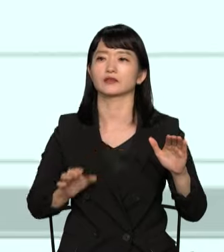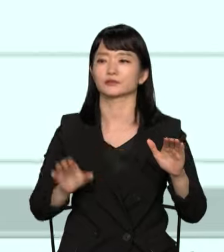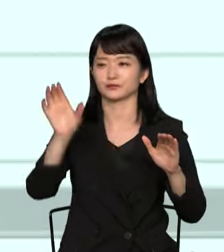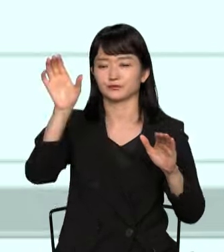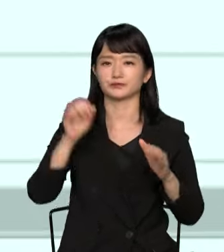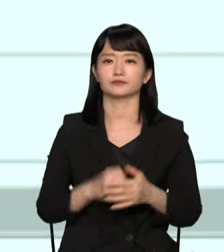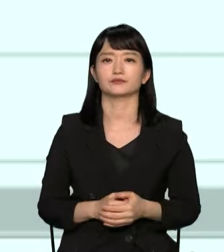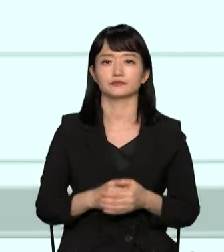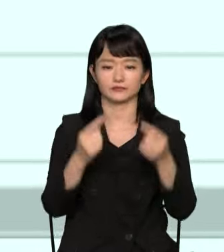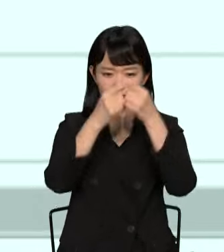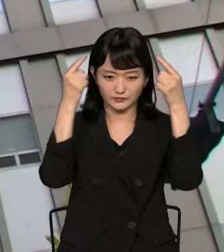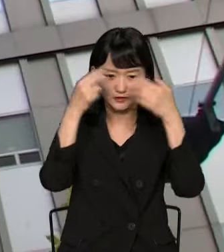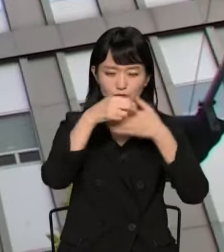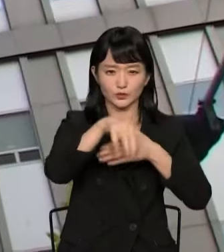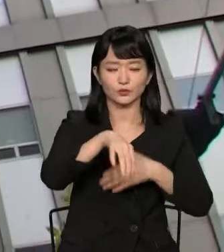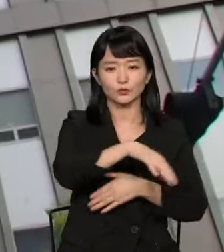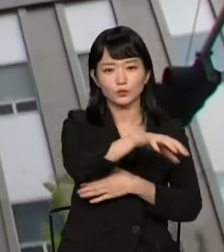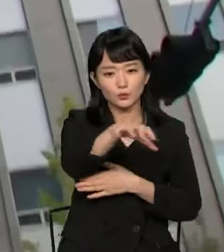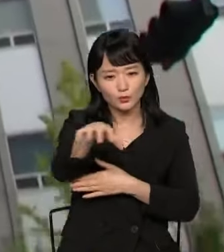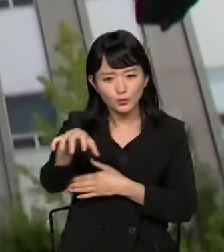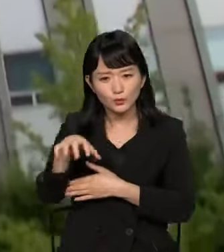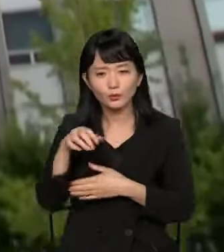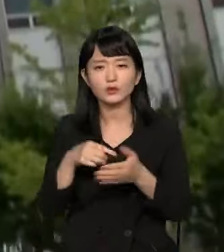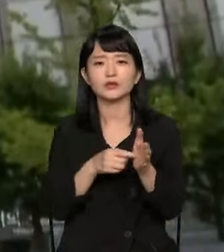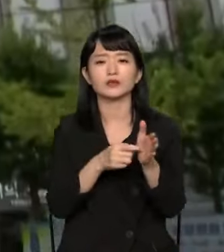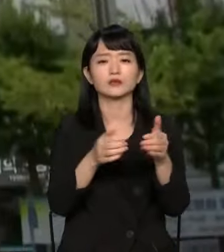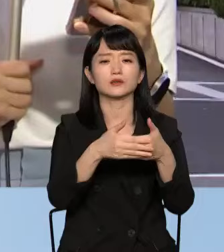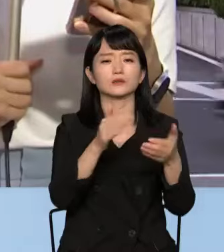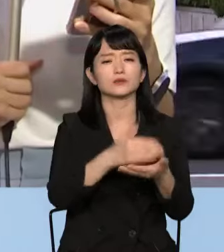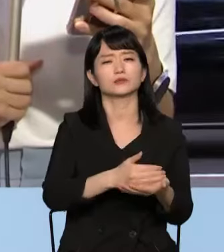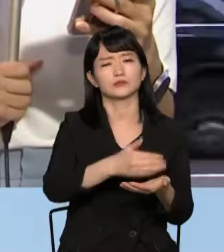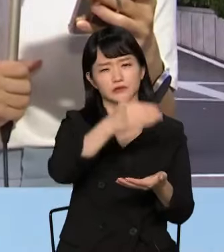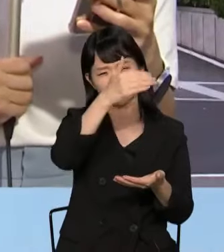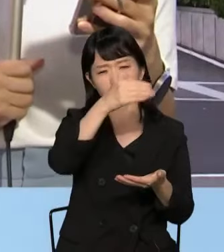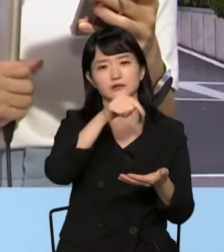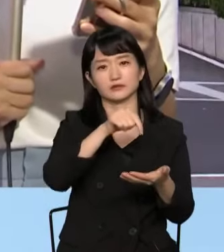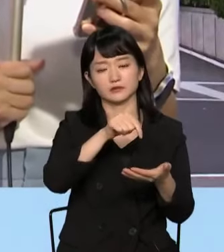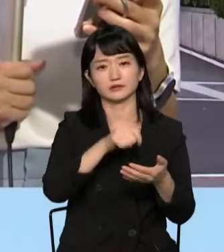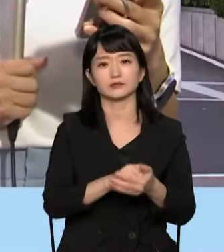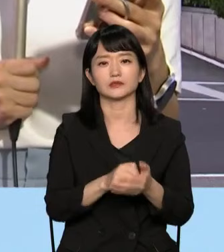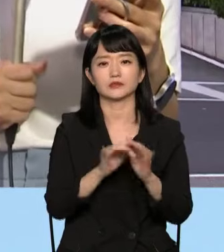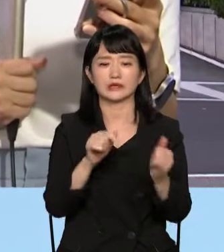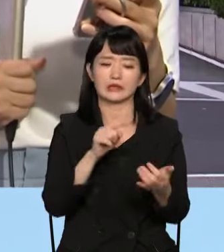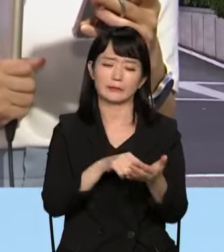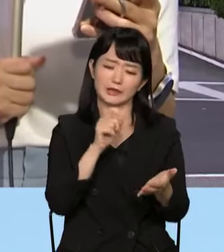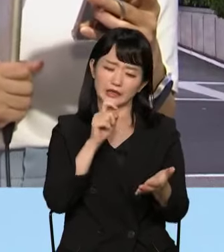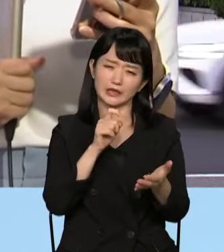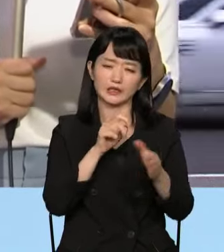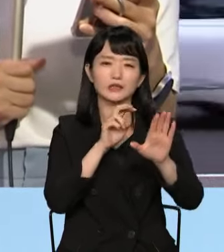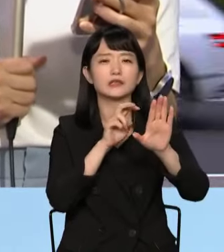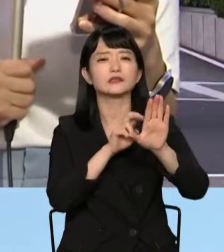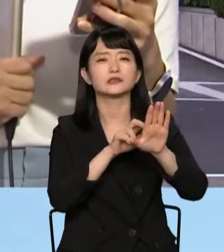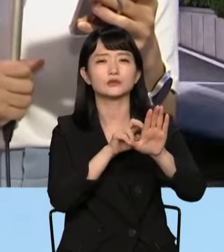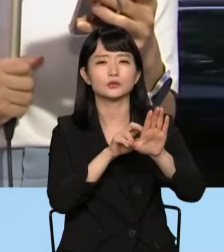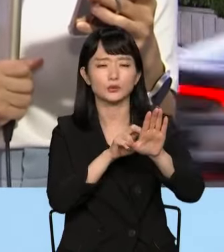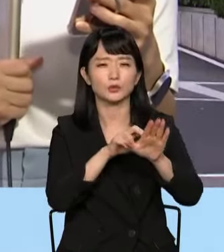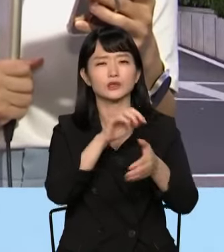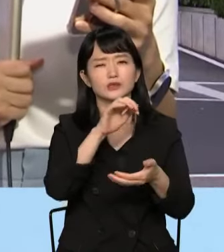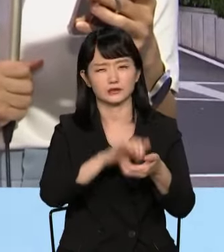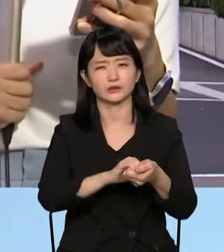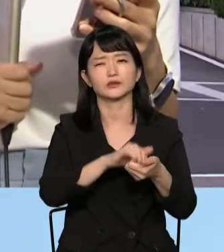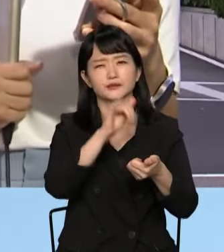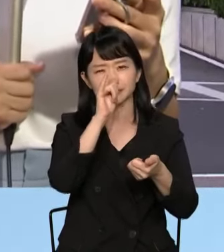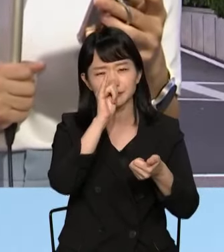이렇게 대학 병원을 중심으로 곳곳에 있는 응급실이 문은 열어 놨지만 인력 부족으로 진료 과목이 크게 제한되어 있는